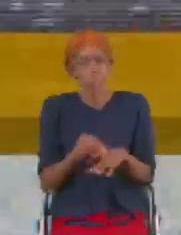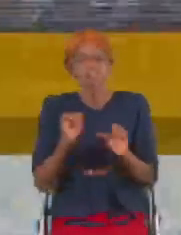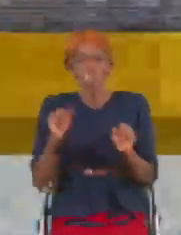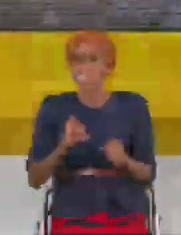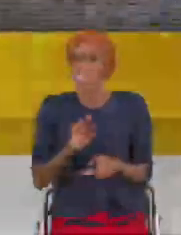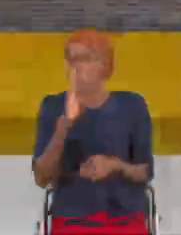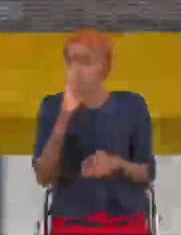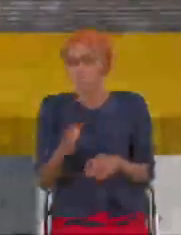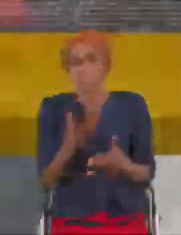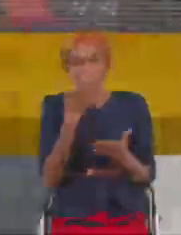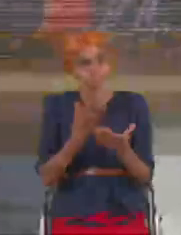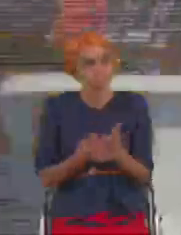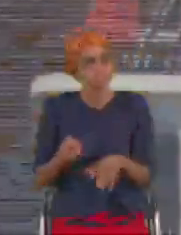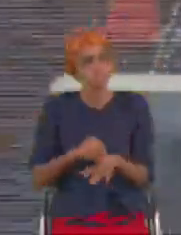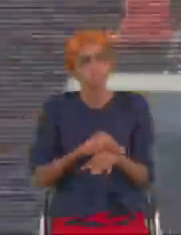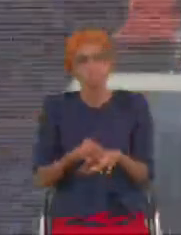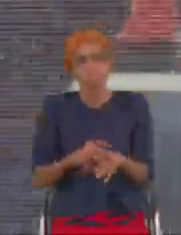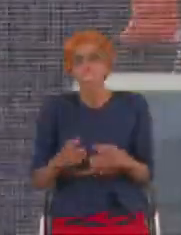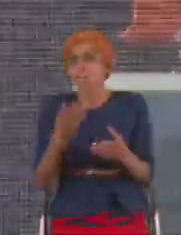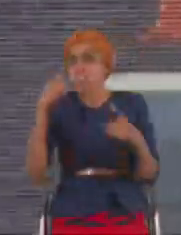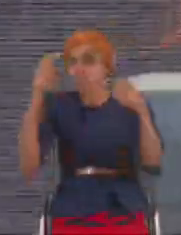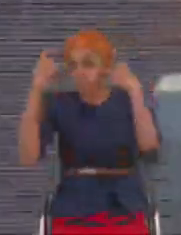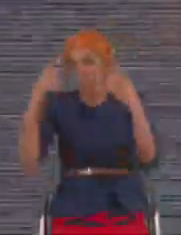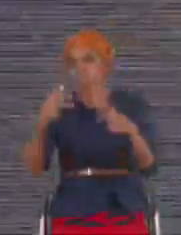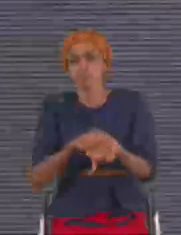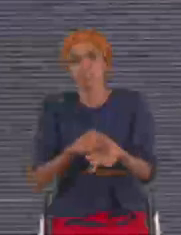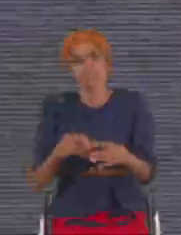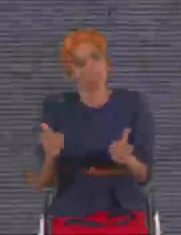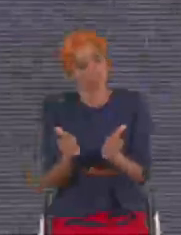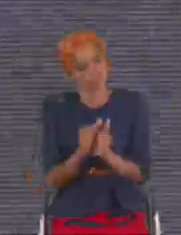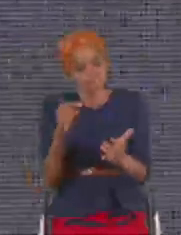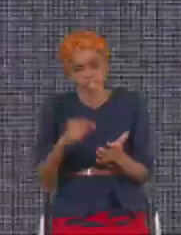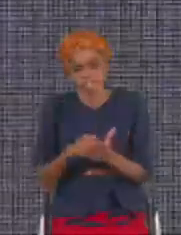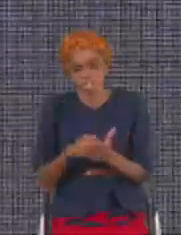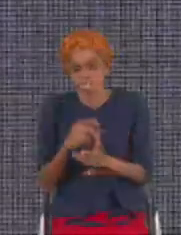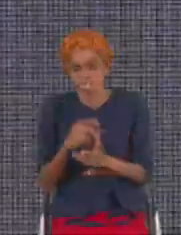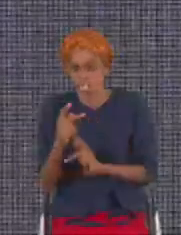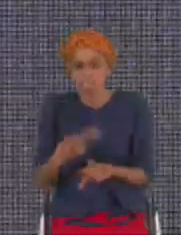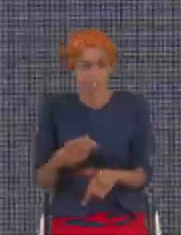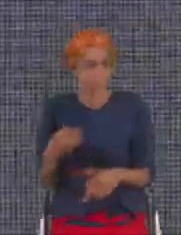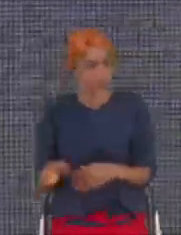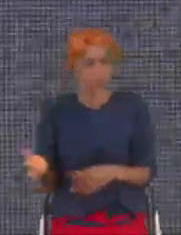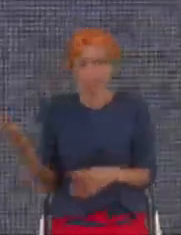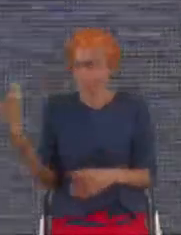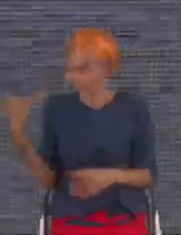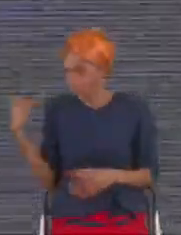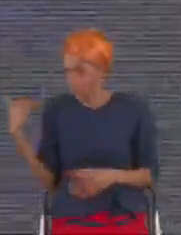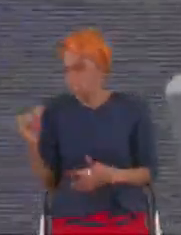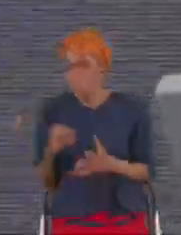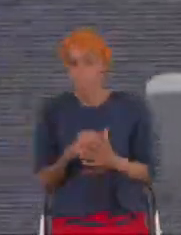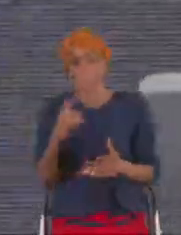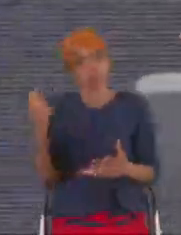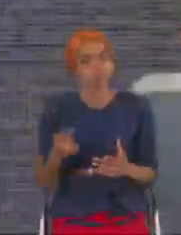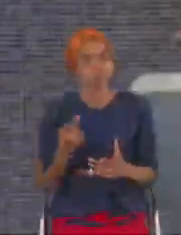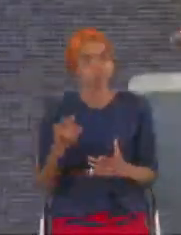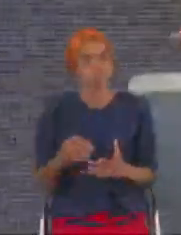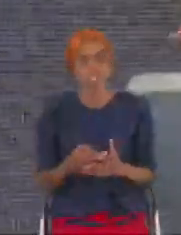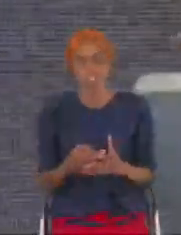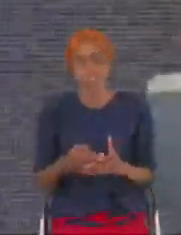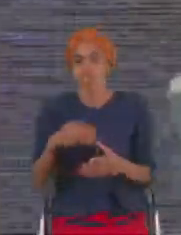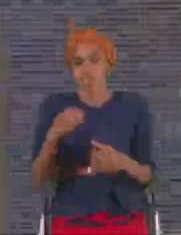efficace ms quiero ici avec ce type 2 ton test je suis toujours victime